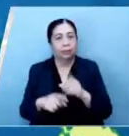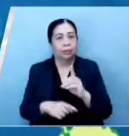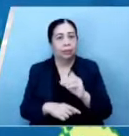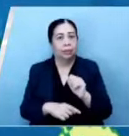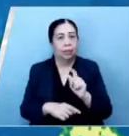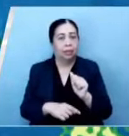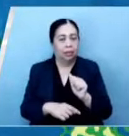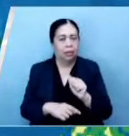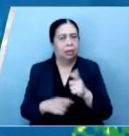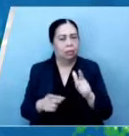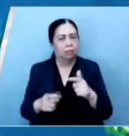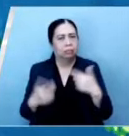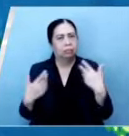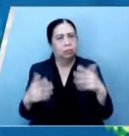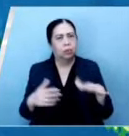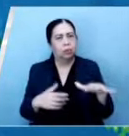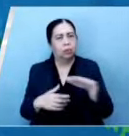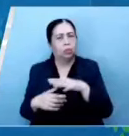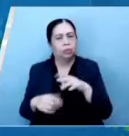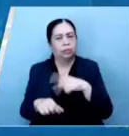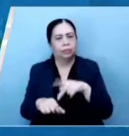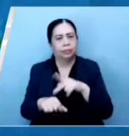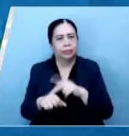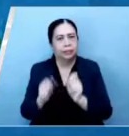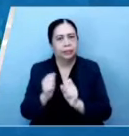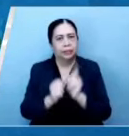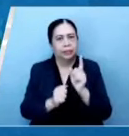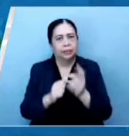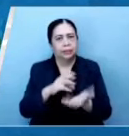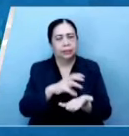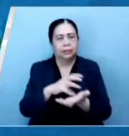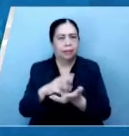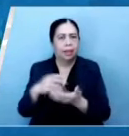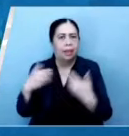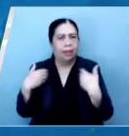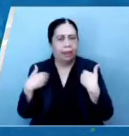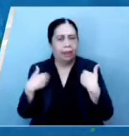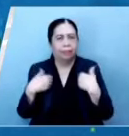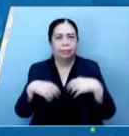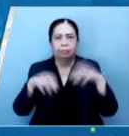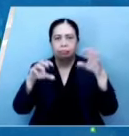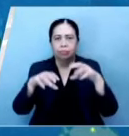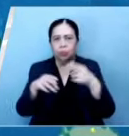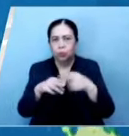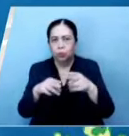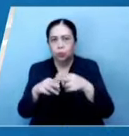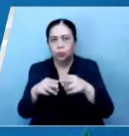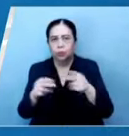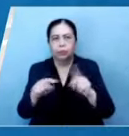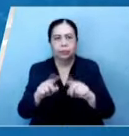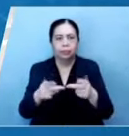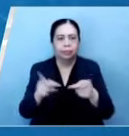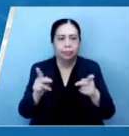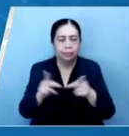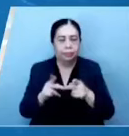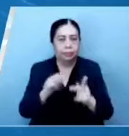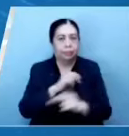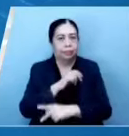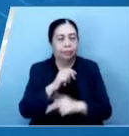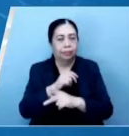maaliwalas naman sa halos buong bansa maliban lang sa mga kalat-kalat at panandali ang ulan sa ilang lugar gaya sa mga probinsya ng